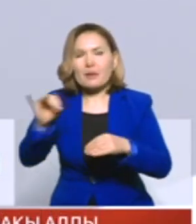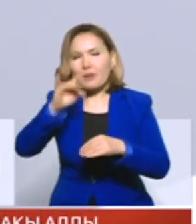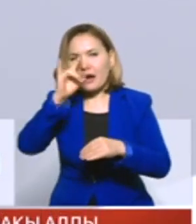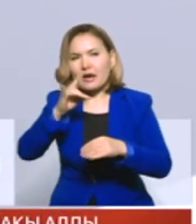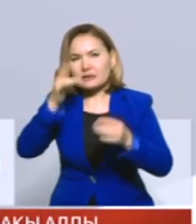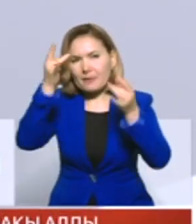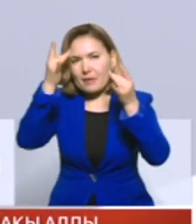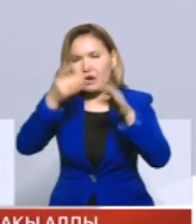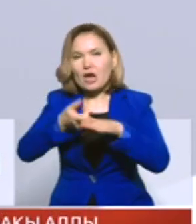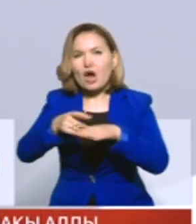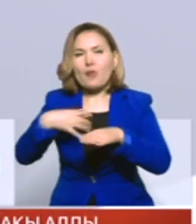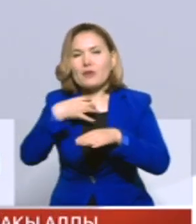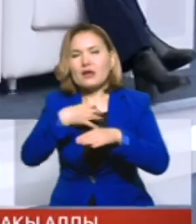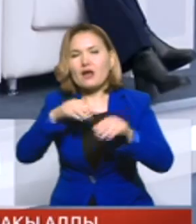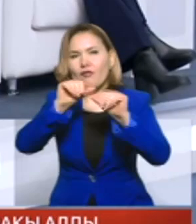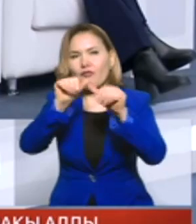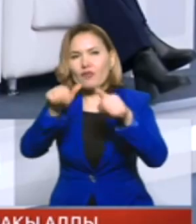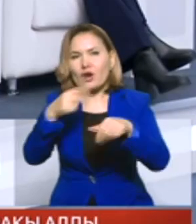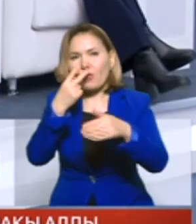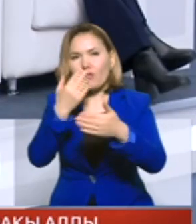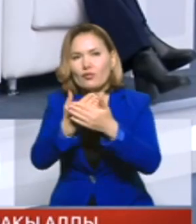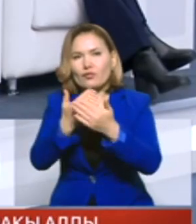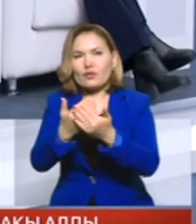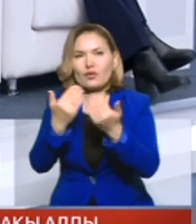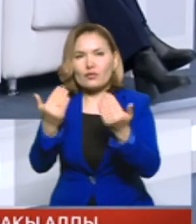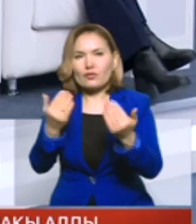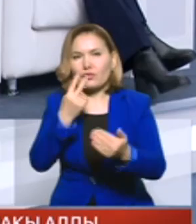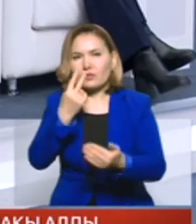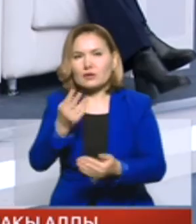қазақ мәдениетіндегі маңызды бейнелер көрсетіледі.